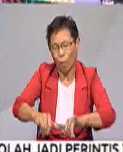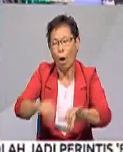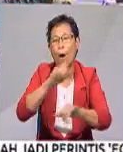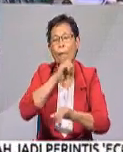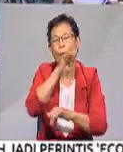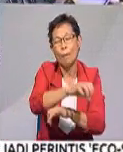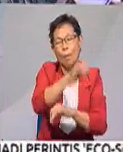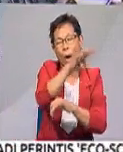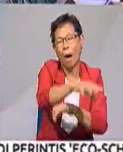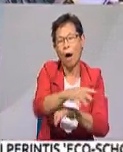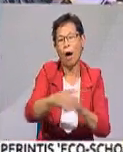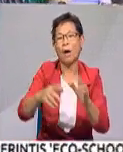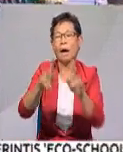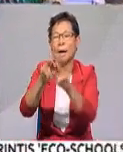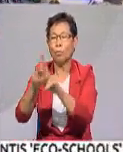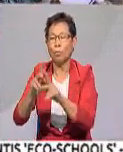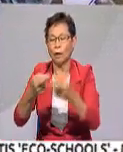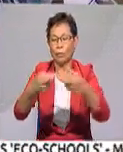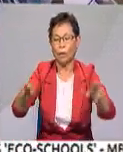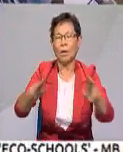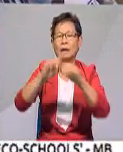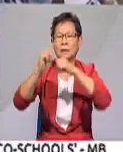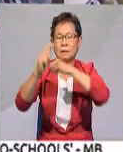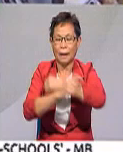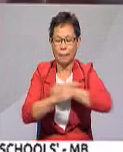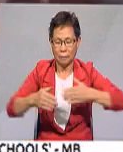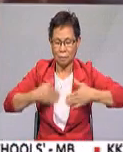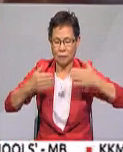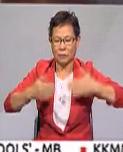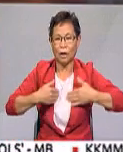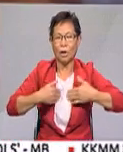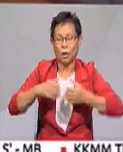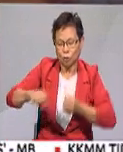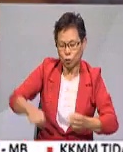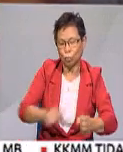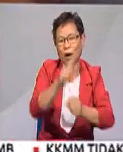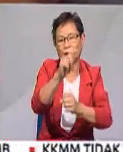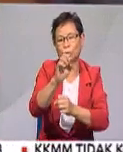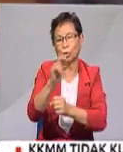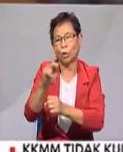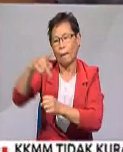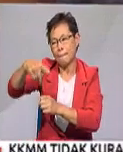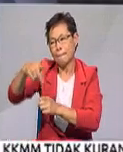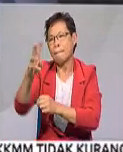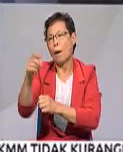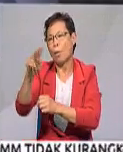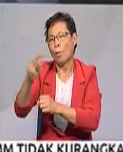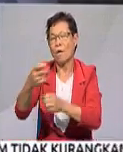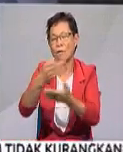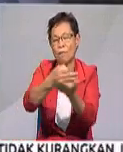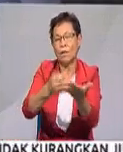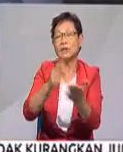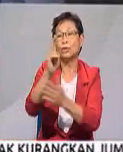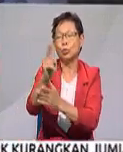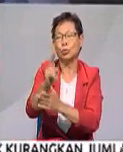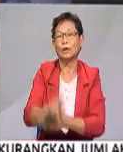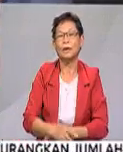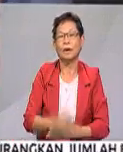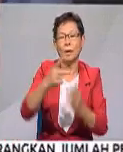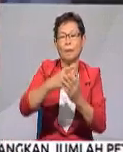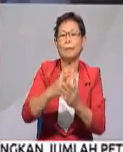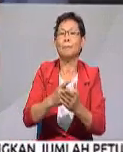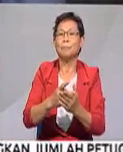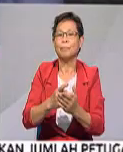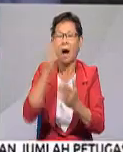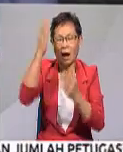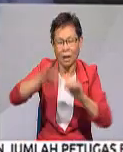luar bandar dan perasmian Taman Sejahtera Rakyat Sungai Toh Pawang Fasa 2. Projek pengurusan lestari sisa pepejal luar bandar ini